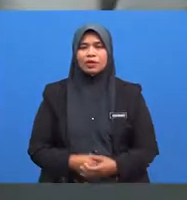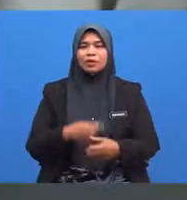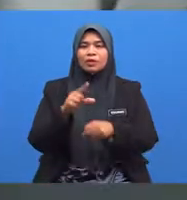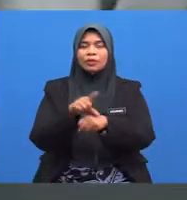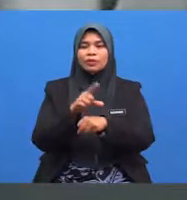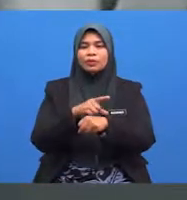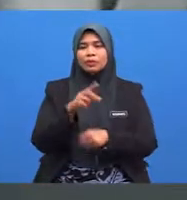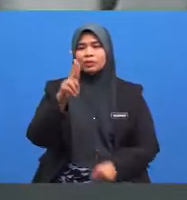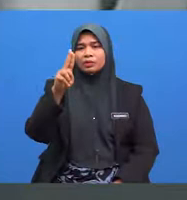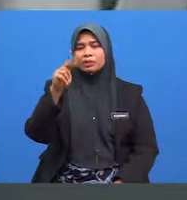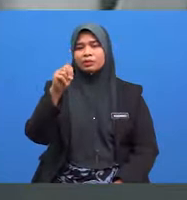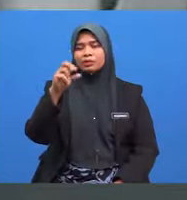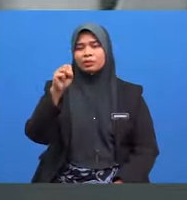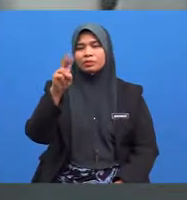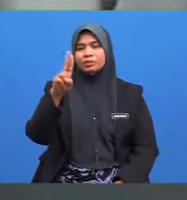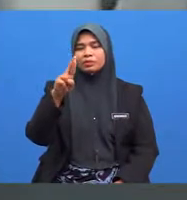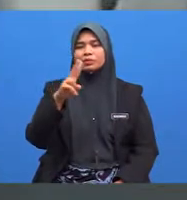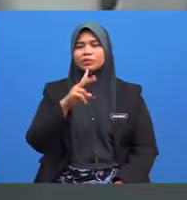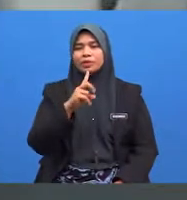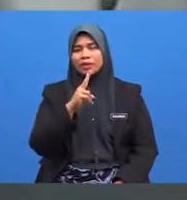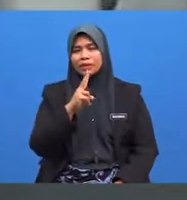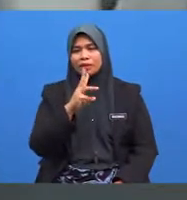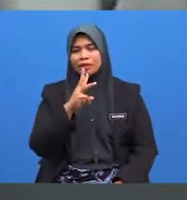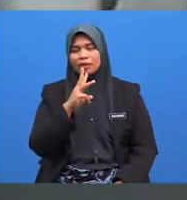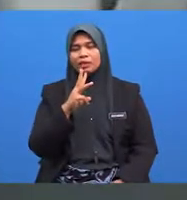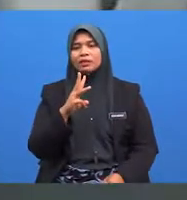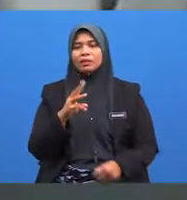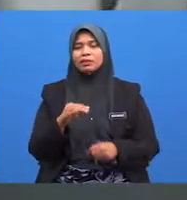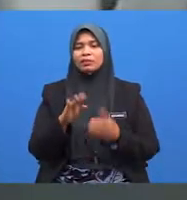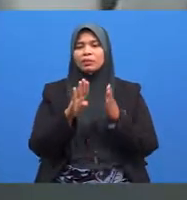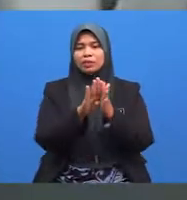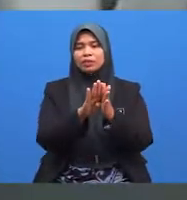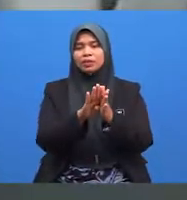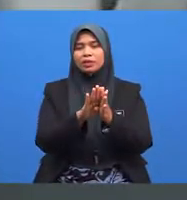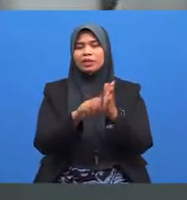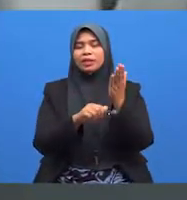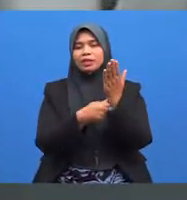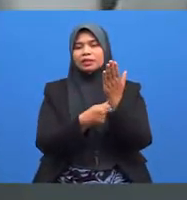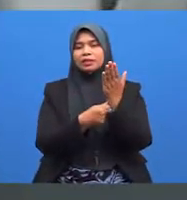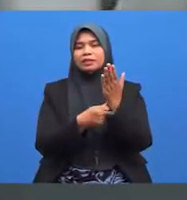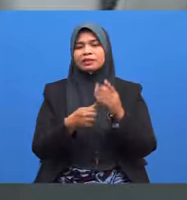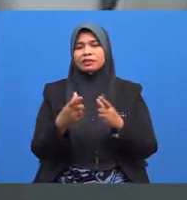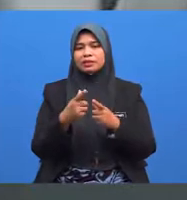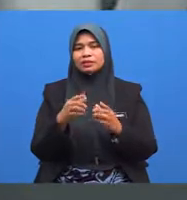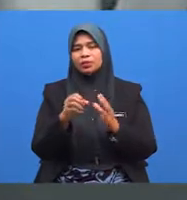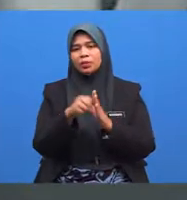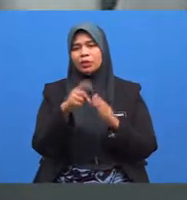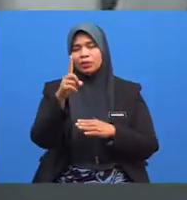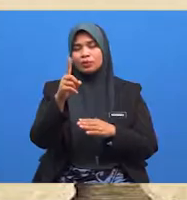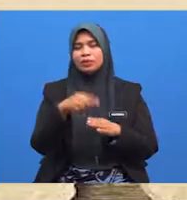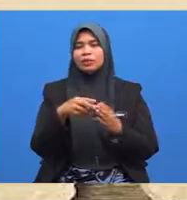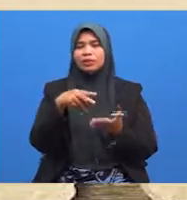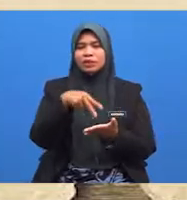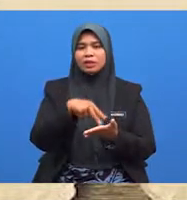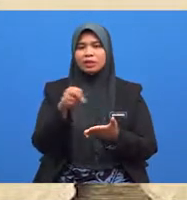Penggunaan unsur air ini dibuktikan menerusi asas lokasi atau tempat sesuatu binaan didirikan.